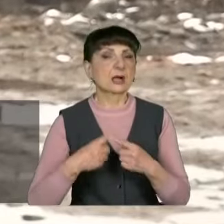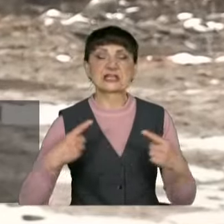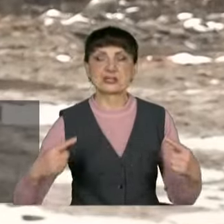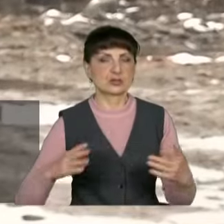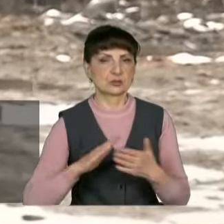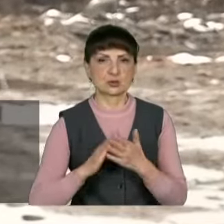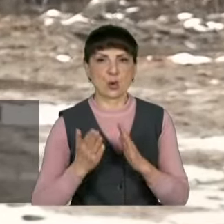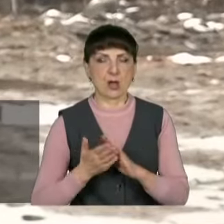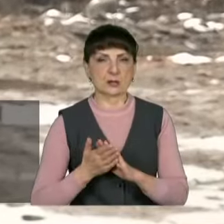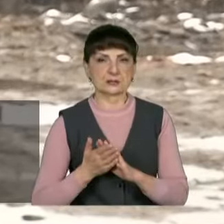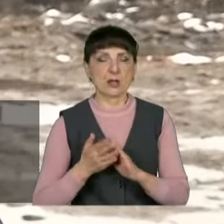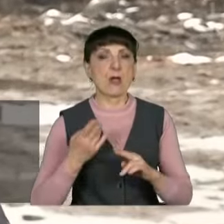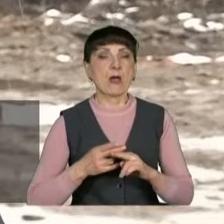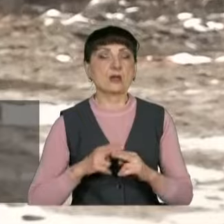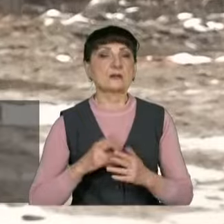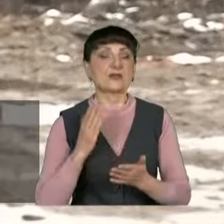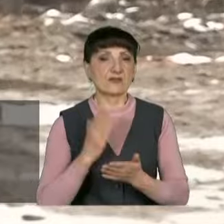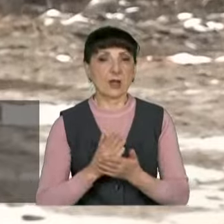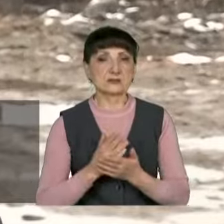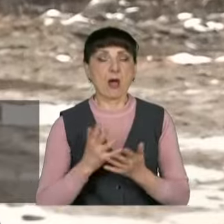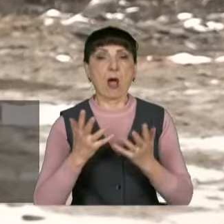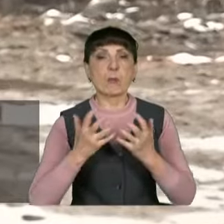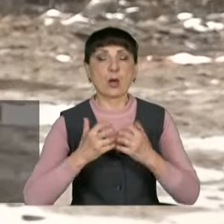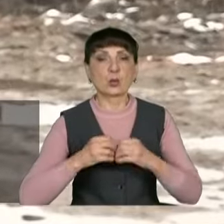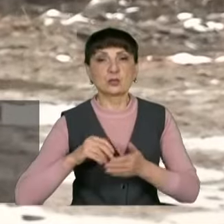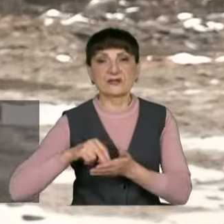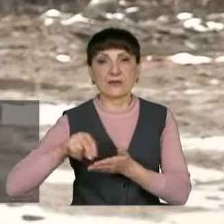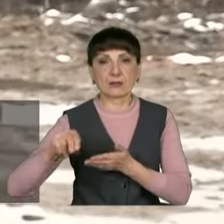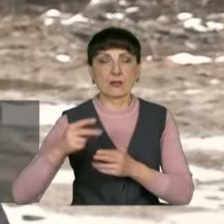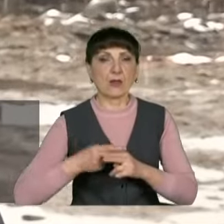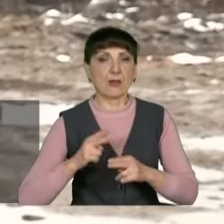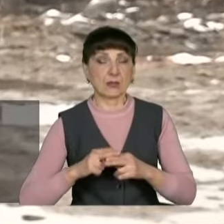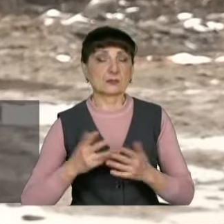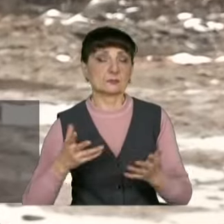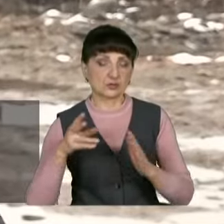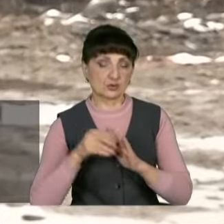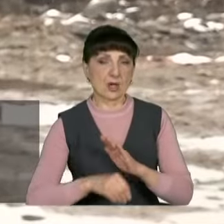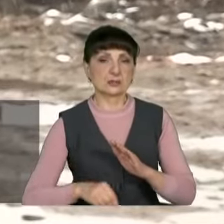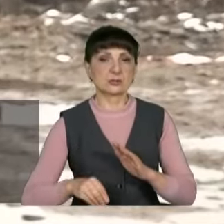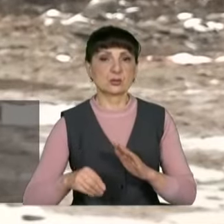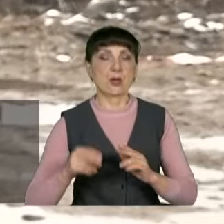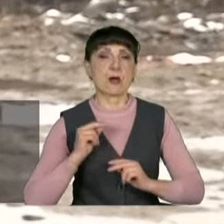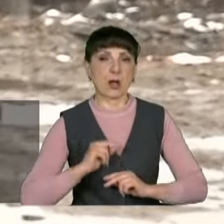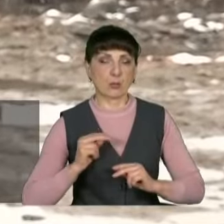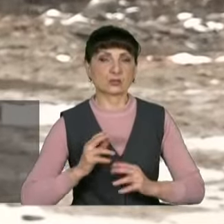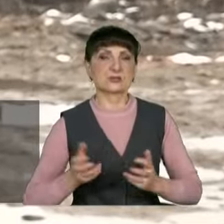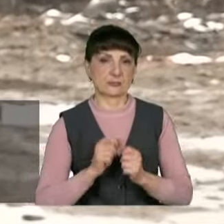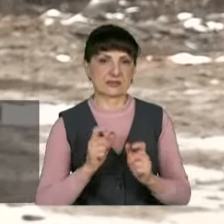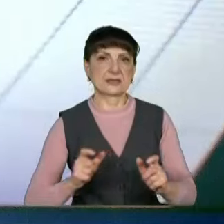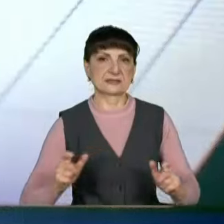ситуациям. То есть это является, оборудование это является неотъемлемой частью работы